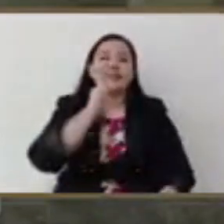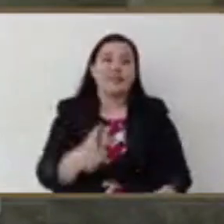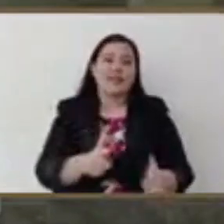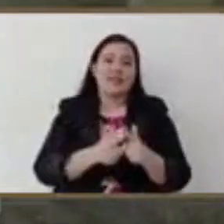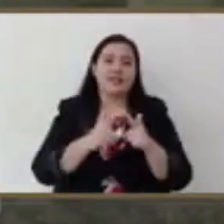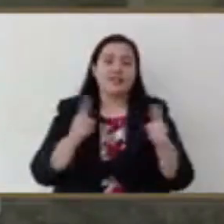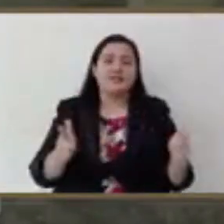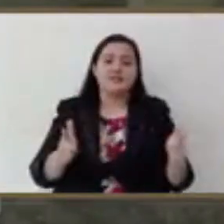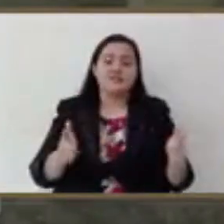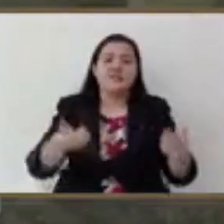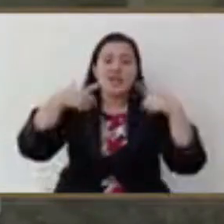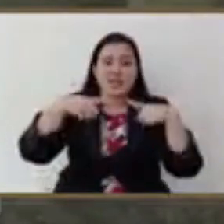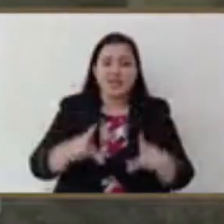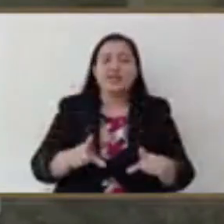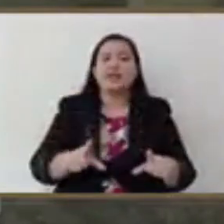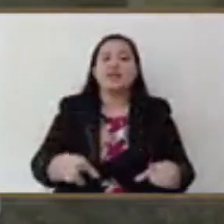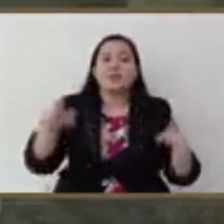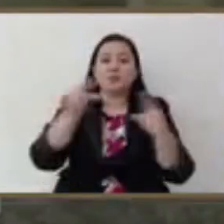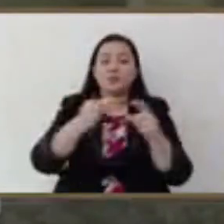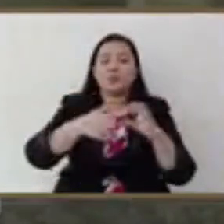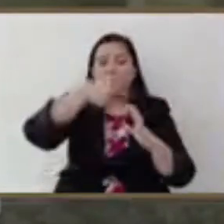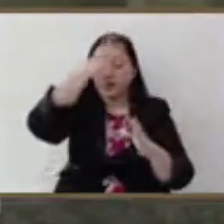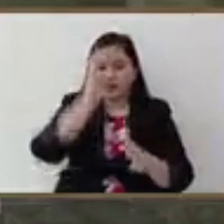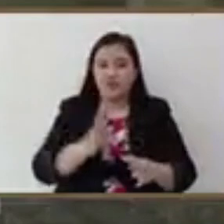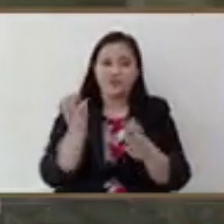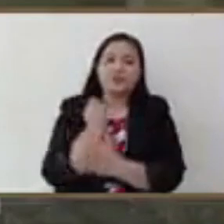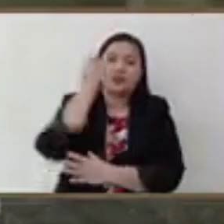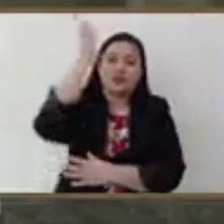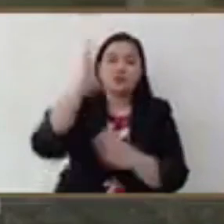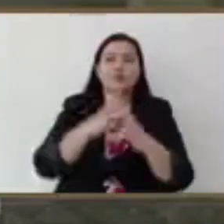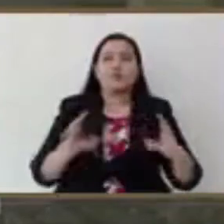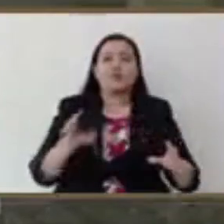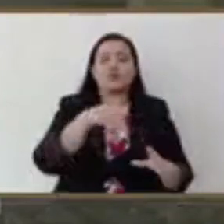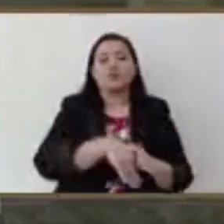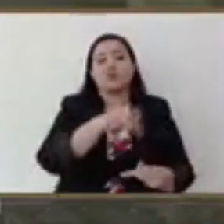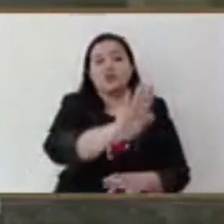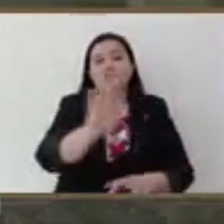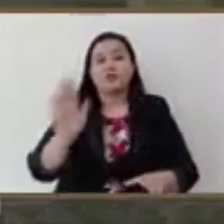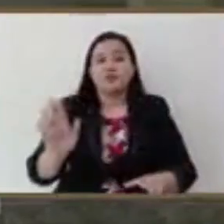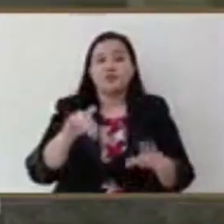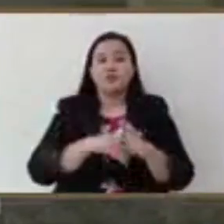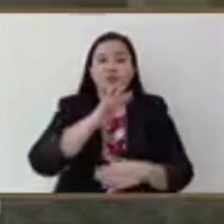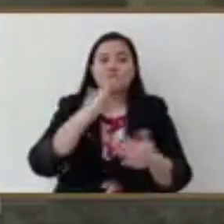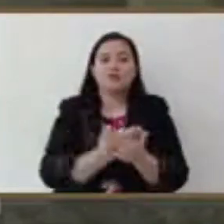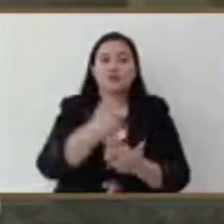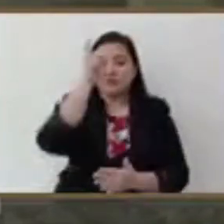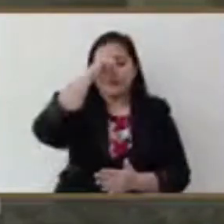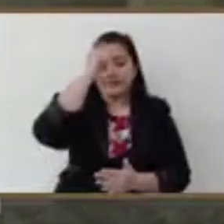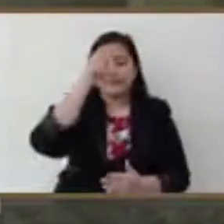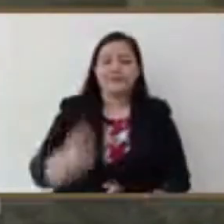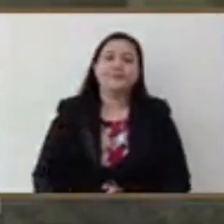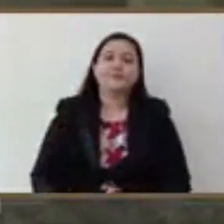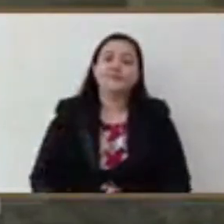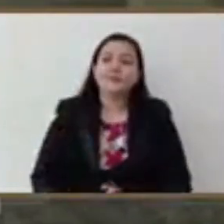you richly. Dwell in you richly in all wisdom,